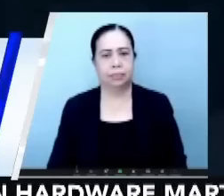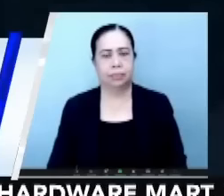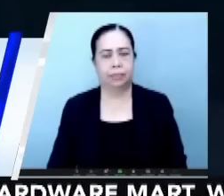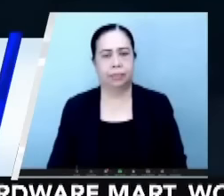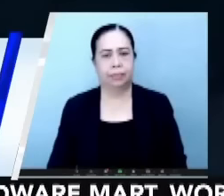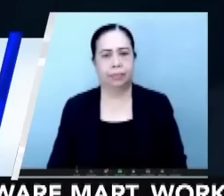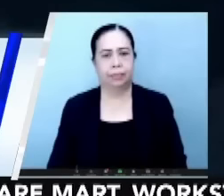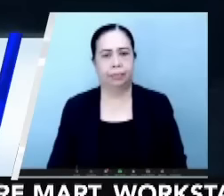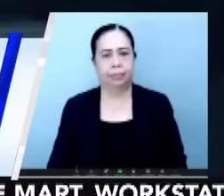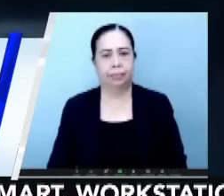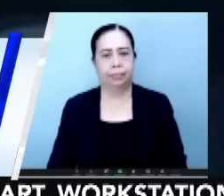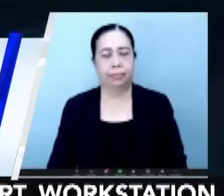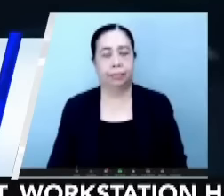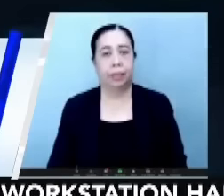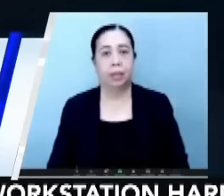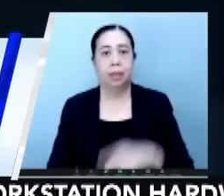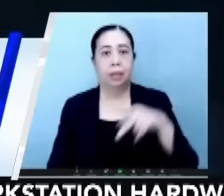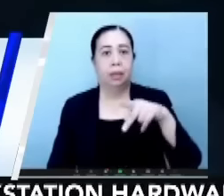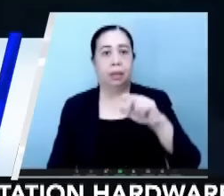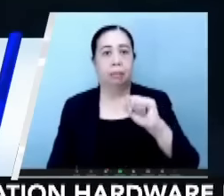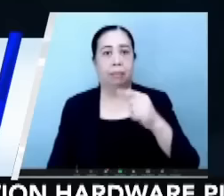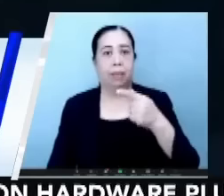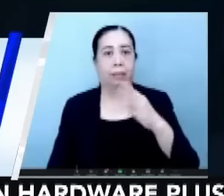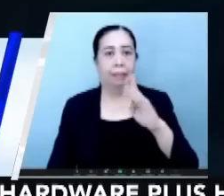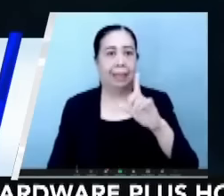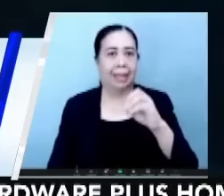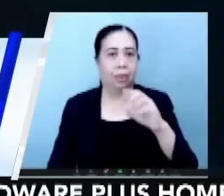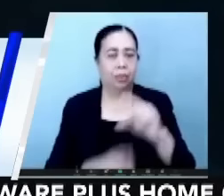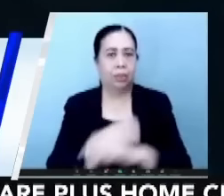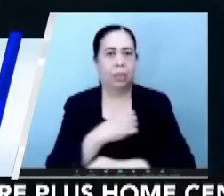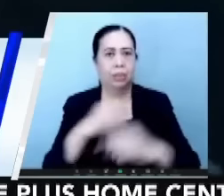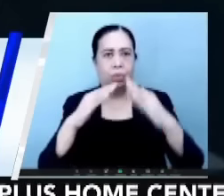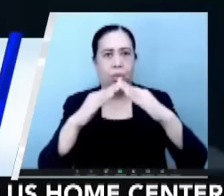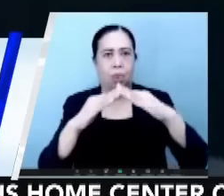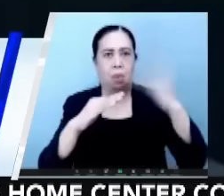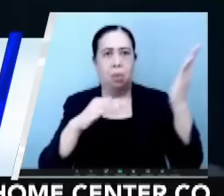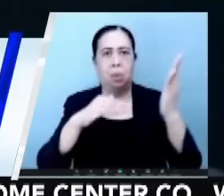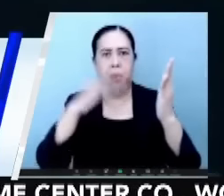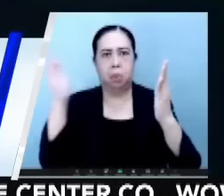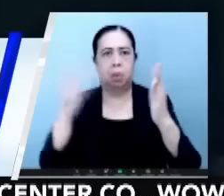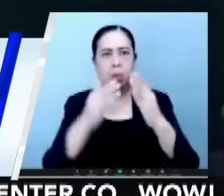Sa Pagbilaw, Quezon naman, nagtuklapan ang mga yero ng ilang bahay.